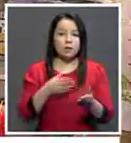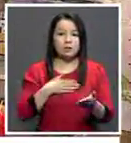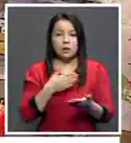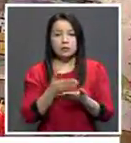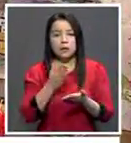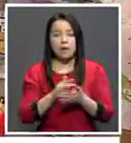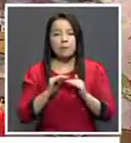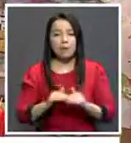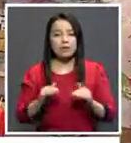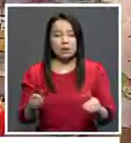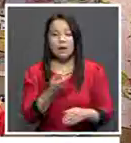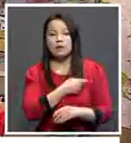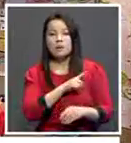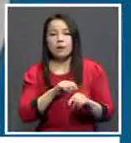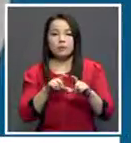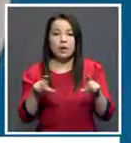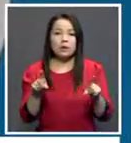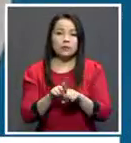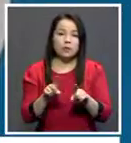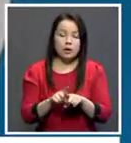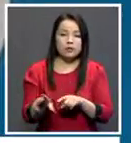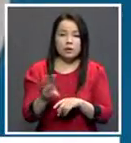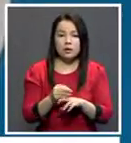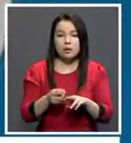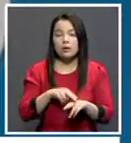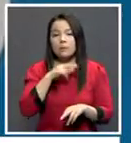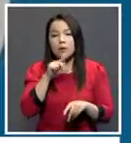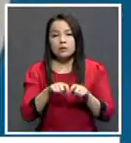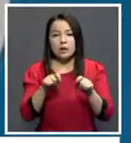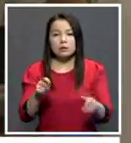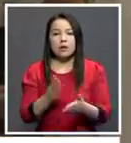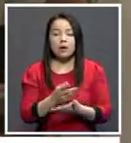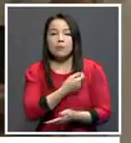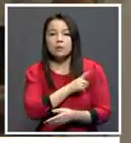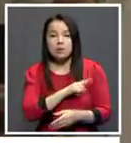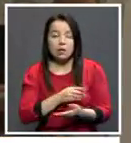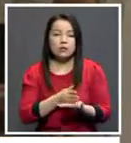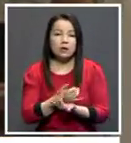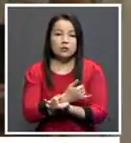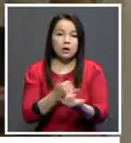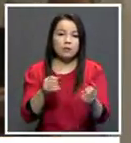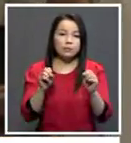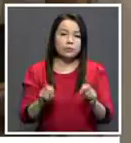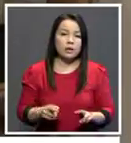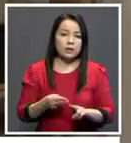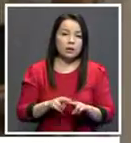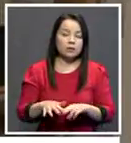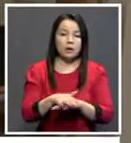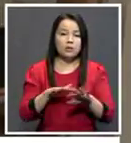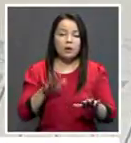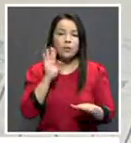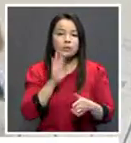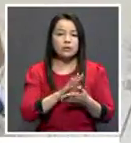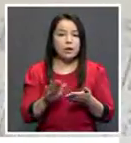мен емханалар ашуға көптеп көңіл бөлінетін. Енді медициналық жабдықтарға қызмет көрсету, жөндеу, сервистік орталық, су